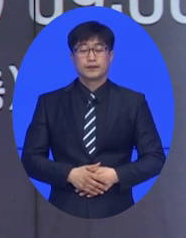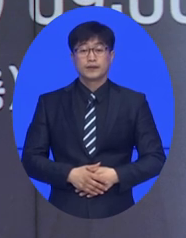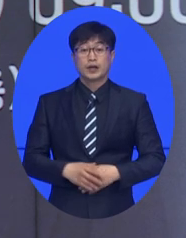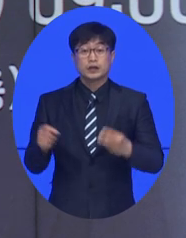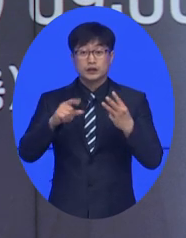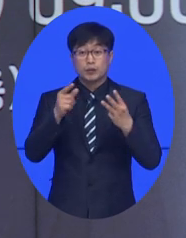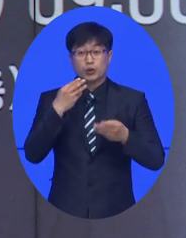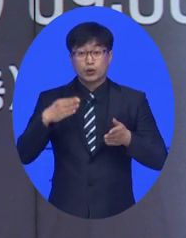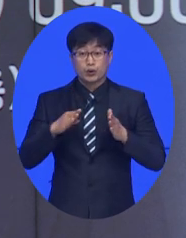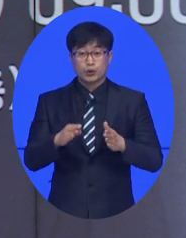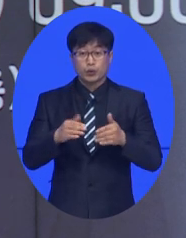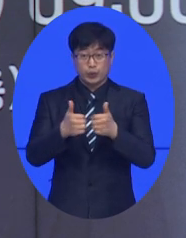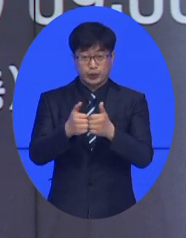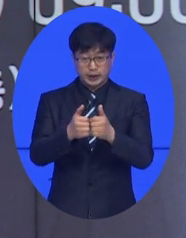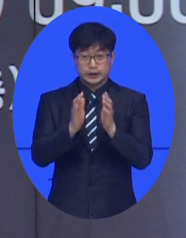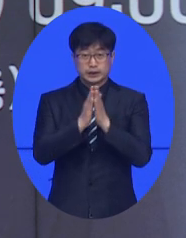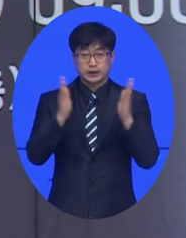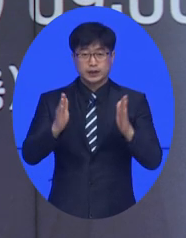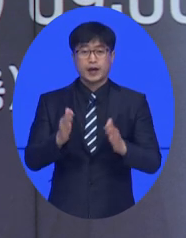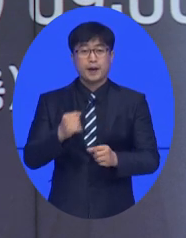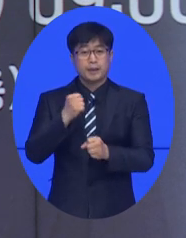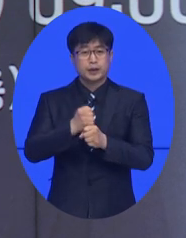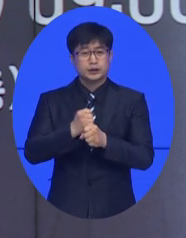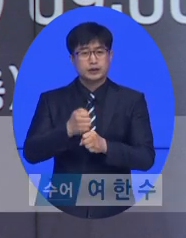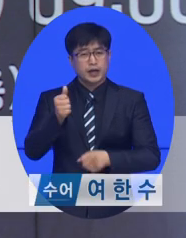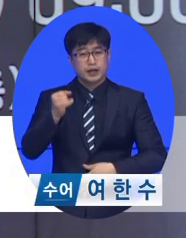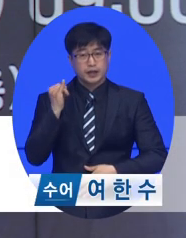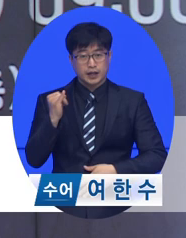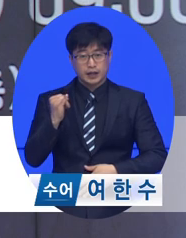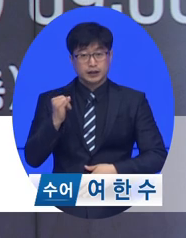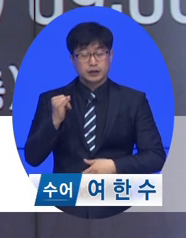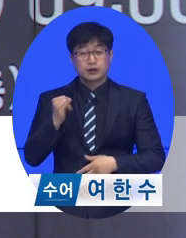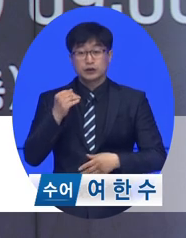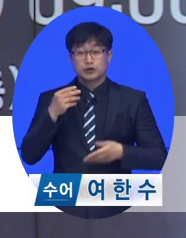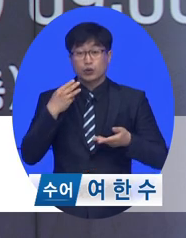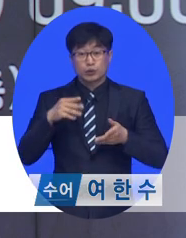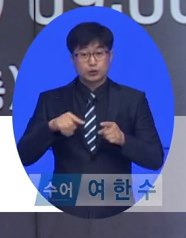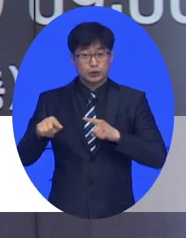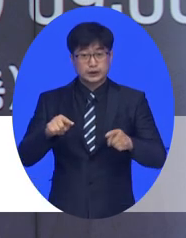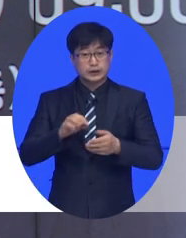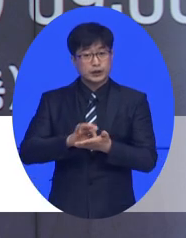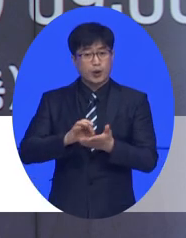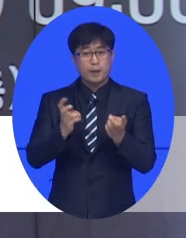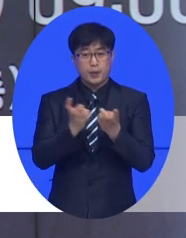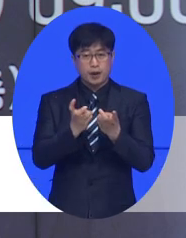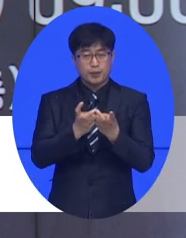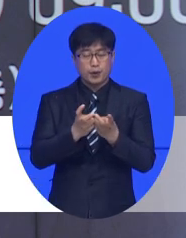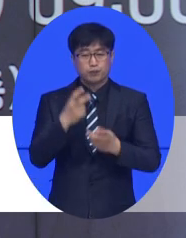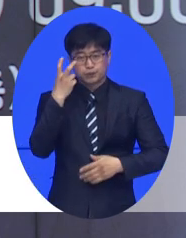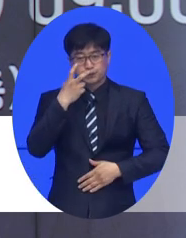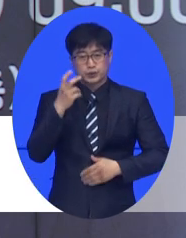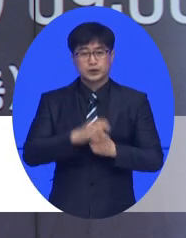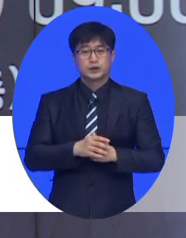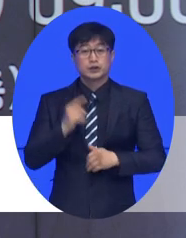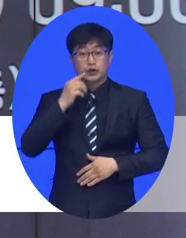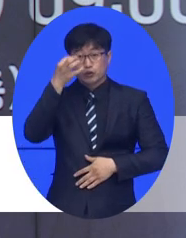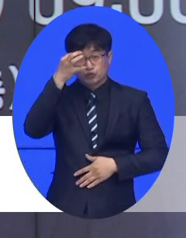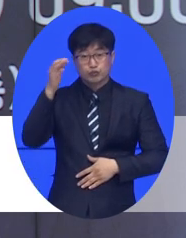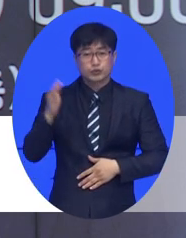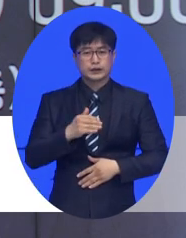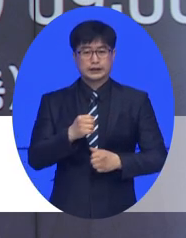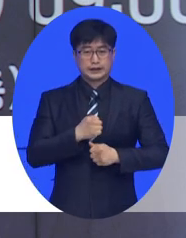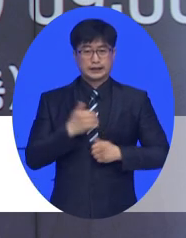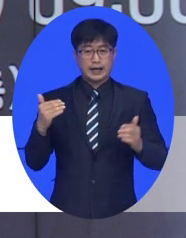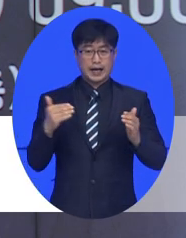지난 3월 경기도는 포럼을 열고 생성형 인공지능 도정 활용 방안을 고심했는데요. 이후 예술부터 안전까지